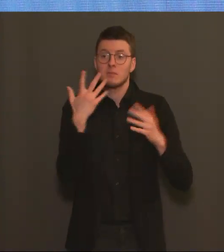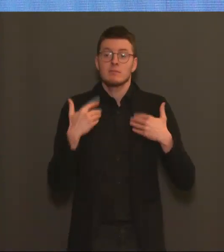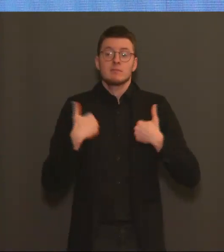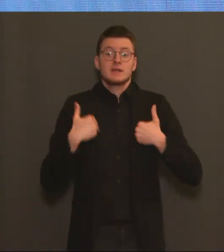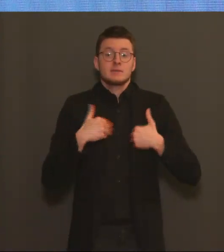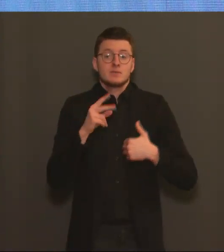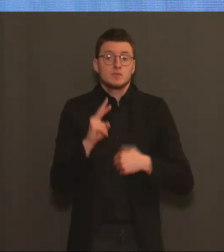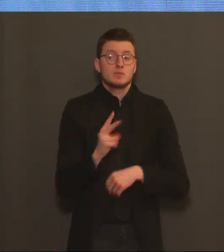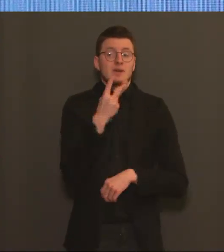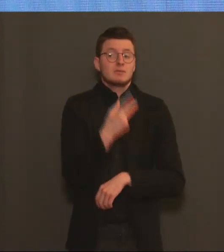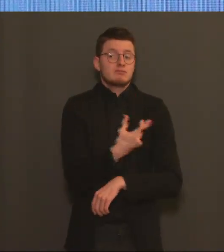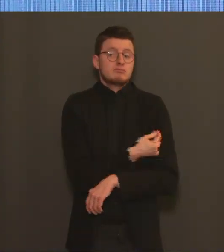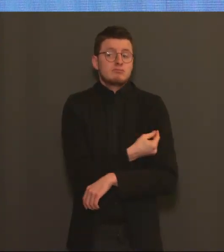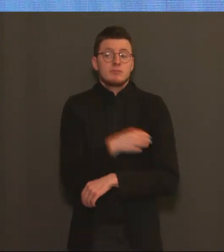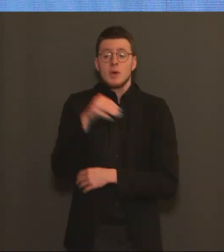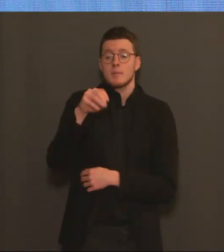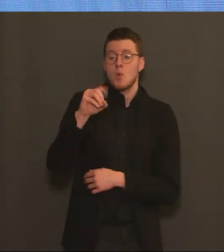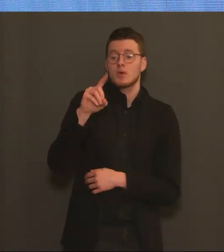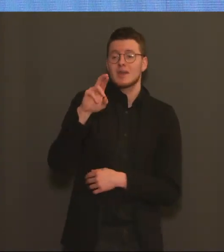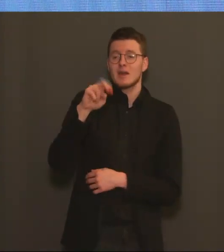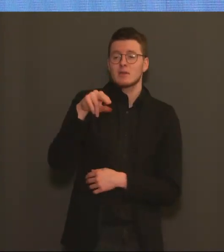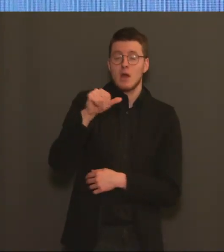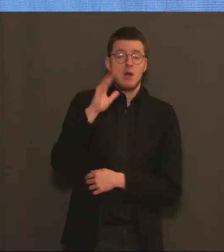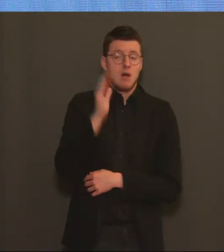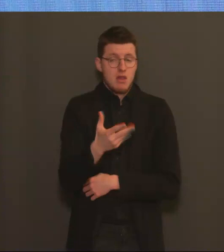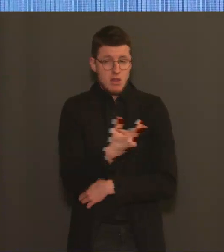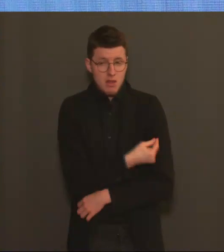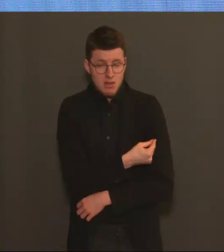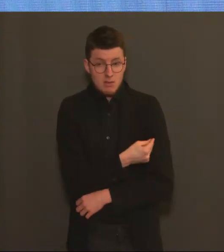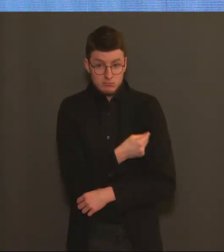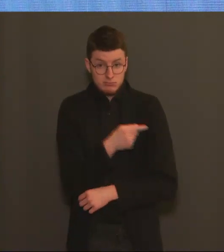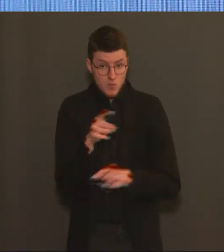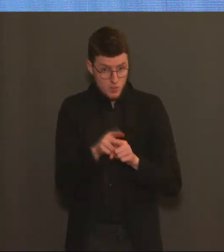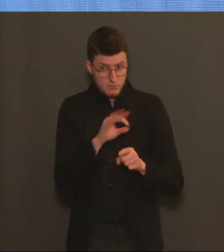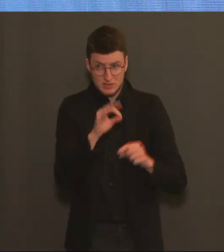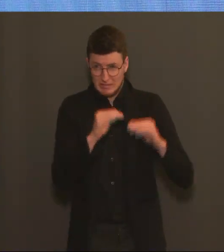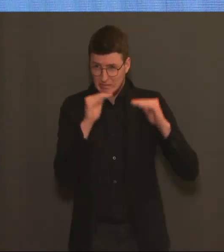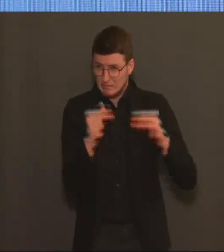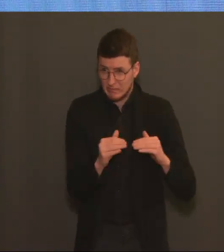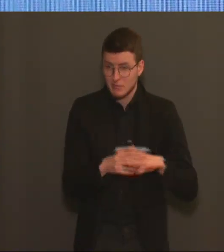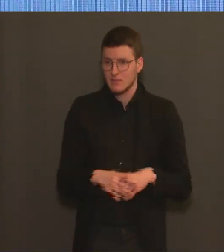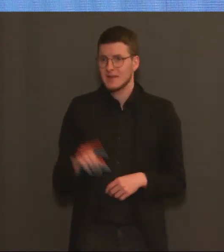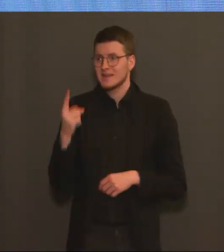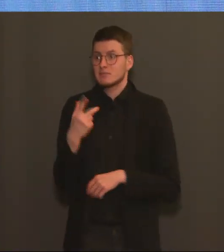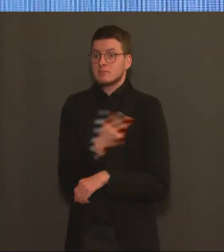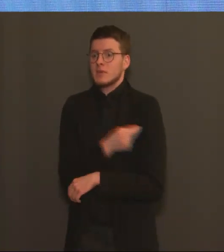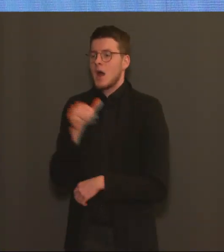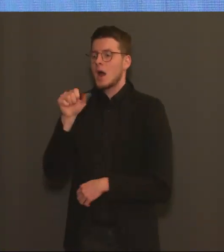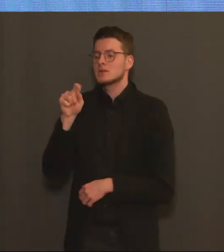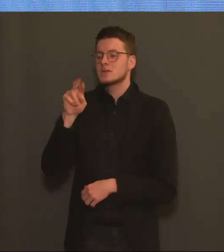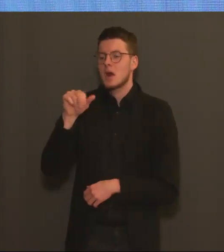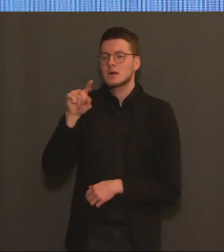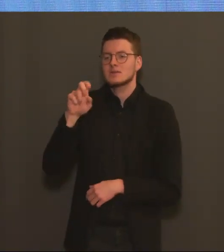het Moderna-vaccin kregen of 1 dosis van het AstraZeneca-vaccin.